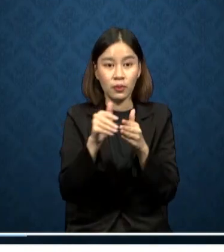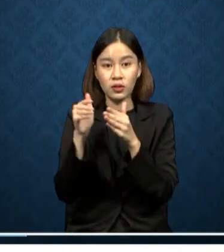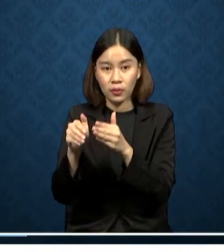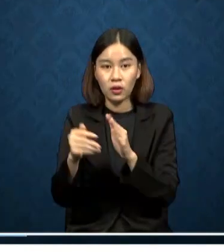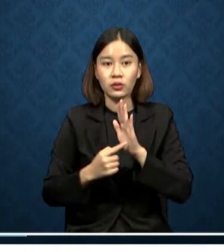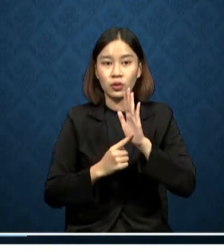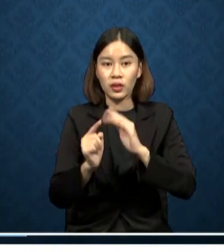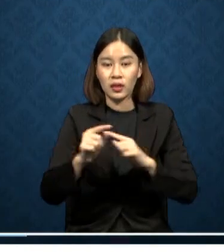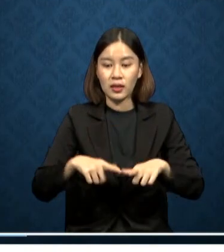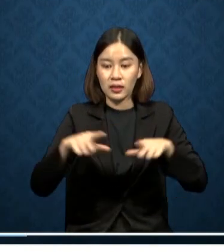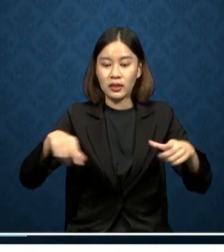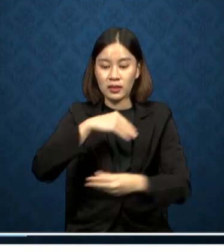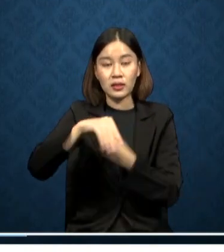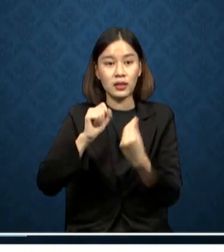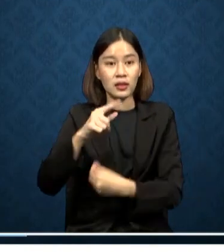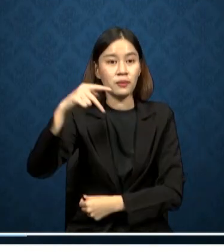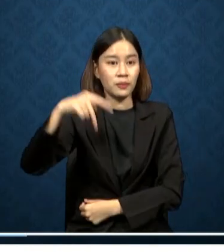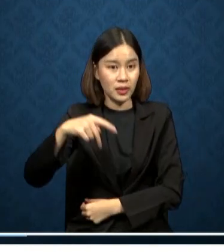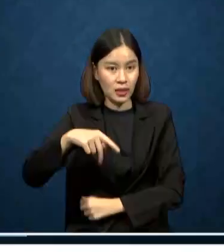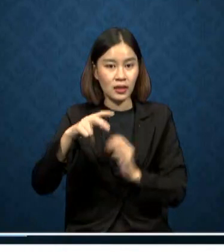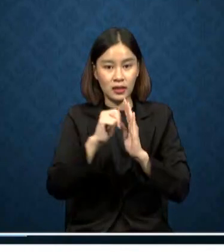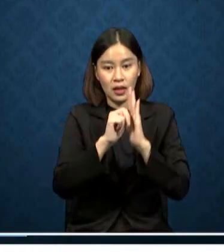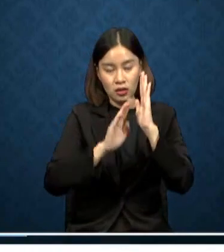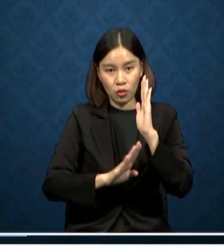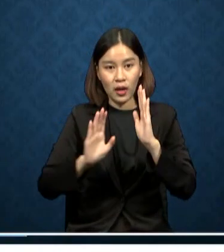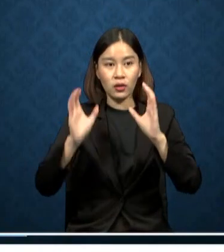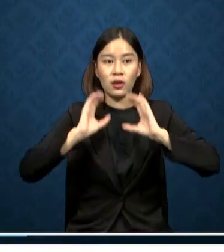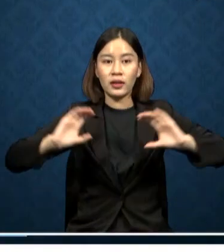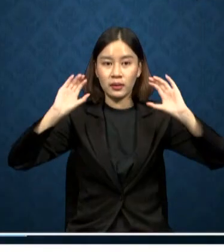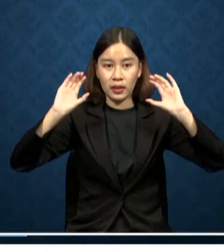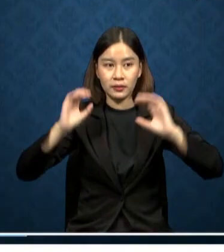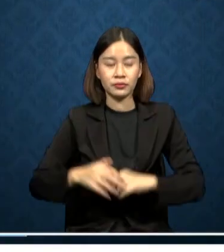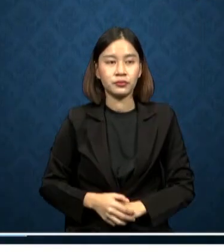นขนธิกิพิเศษ และนยบายพเศษของกฎบัเป็ต้น